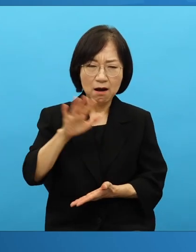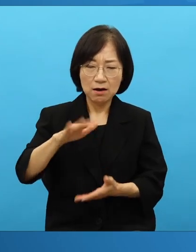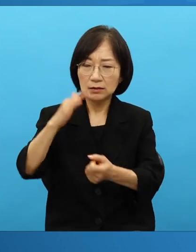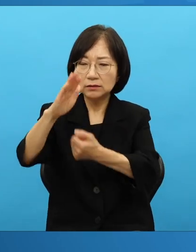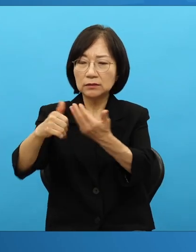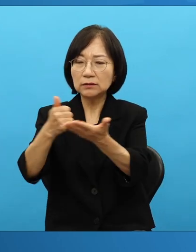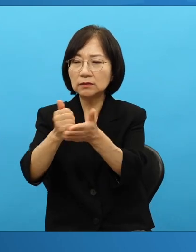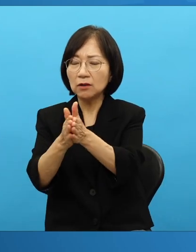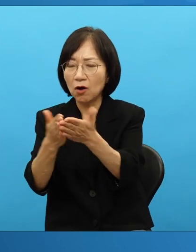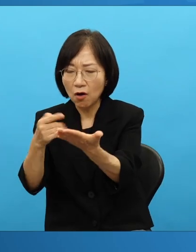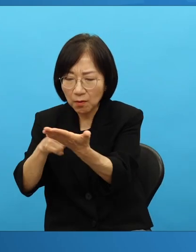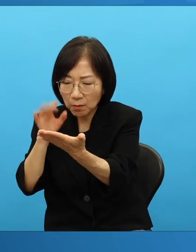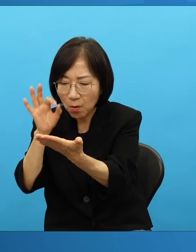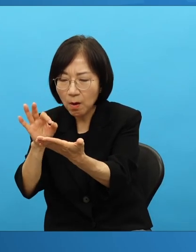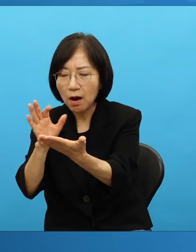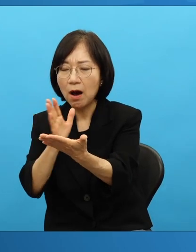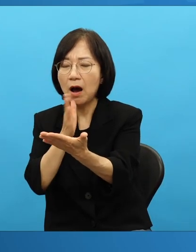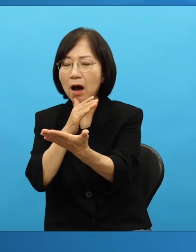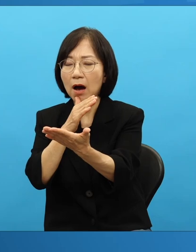基准不要放在我身上，而是要放在圣经的基准。